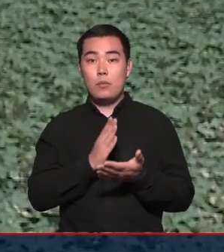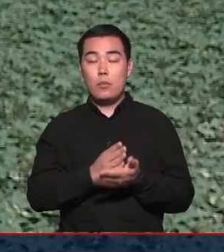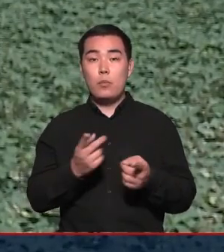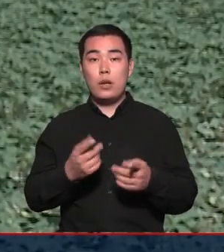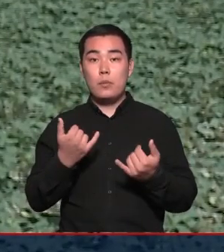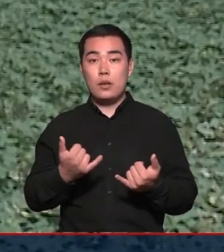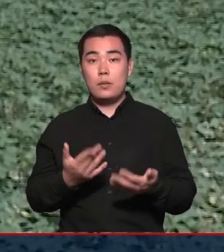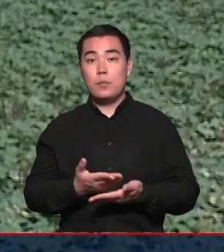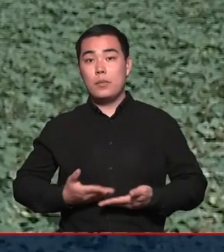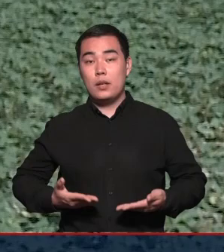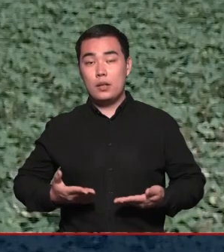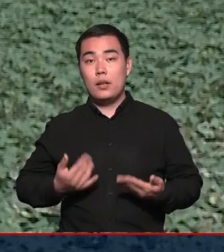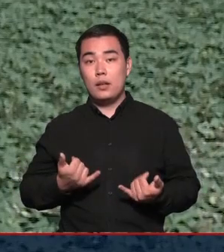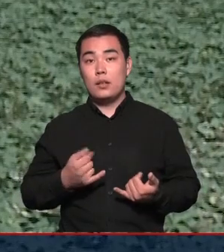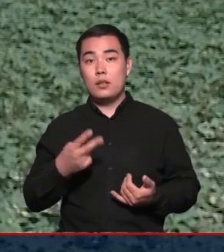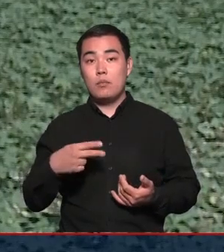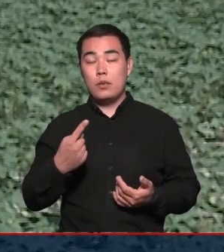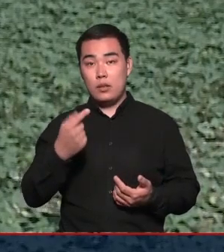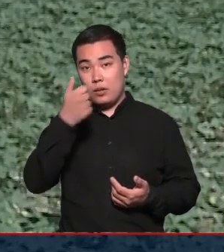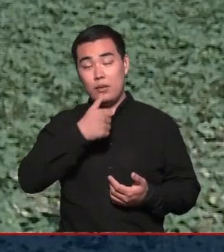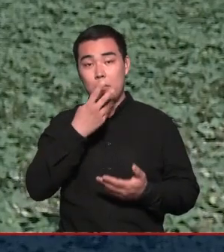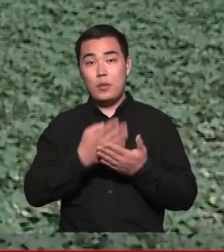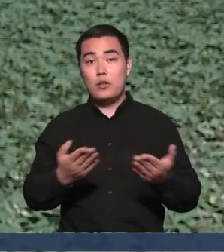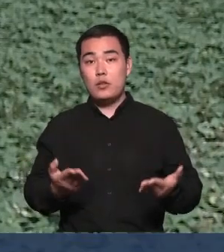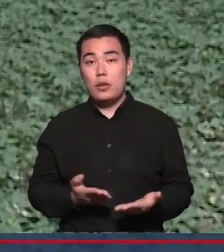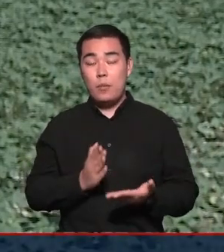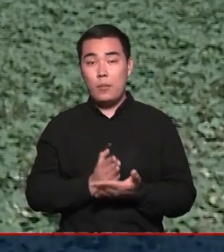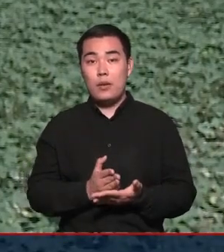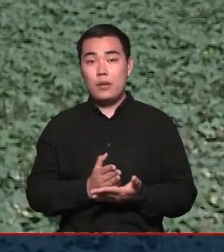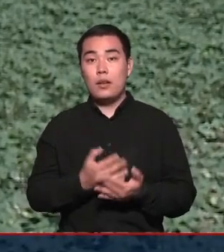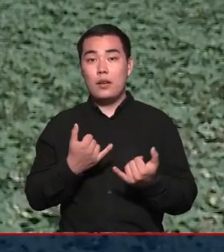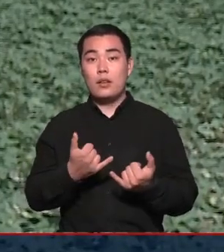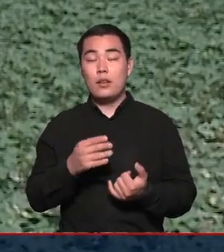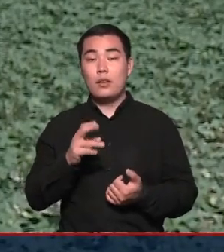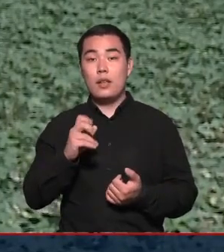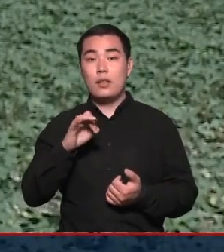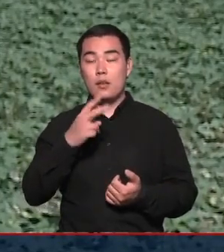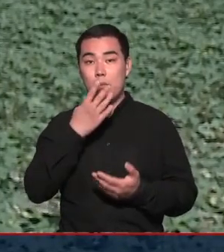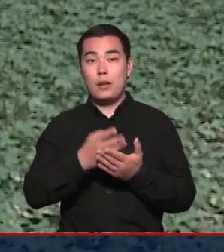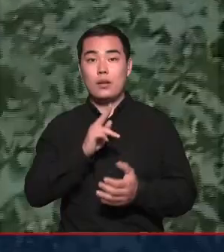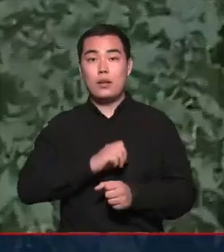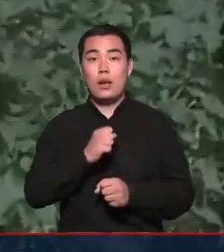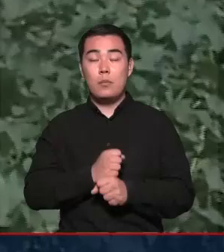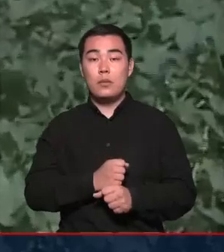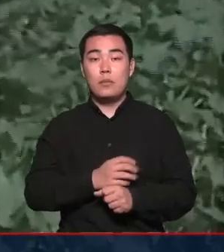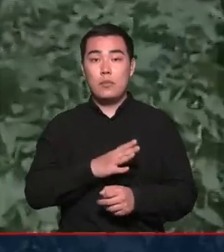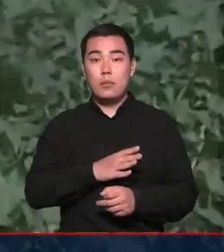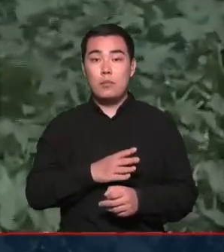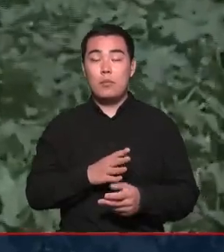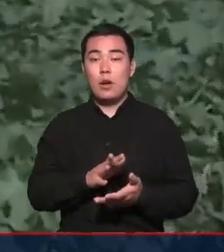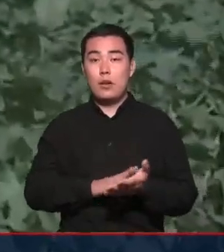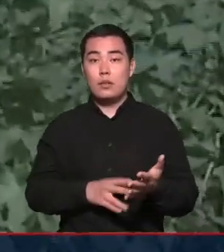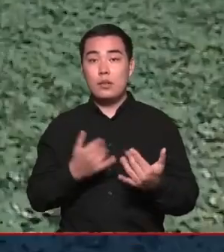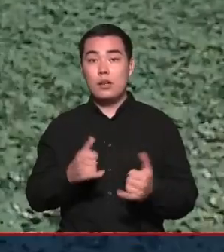біз қазір 21-ші ғасырда өмір сүріп жатырмыз. Баяғы кеңес дәуіріндегімен жұмыс істеп келдік бүгінге дейін. Енді дамыған